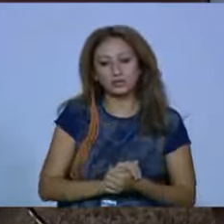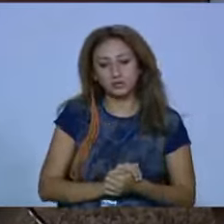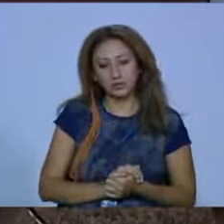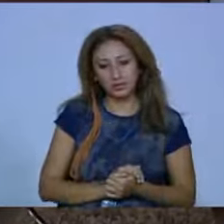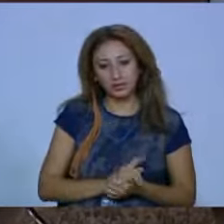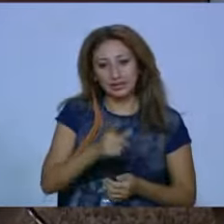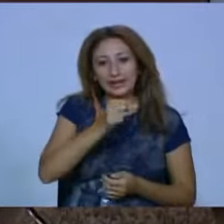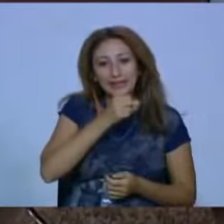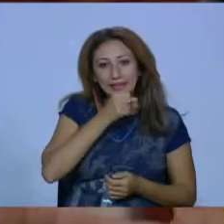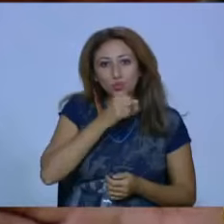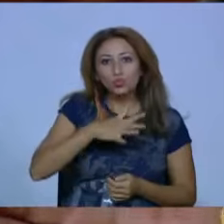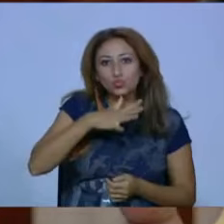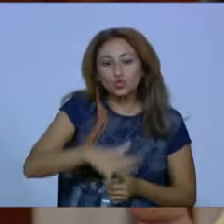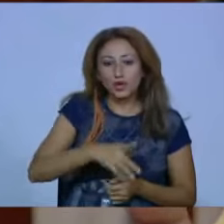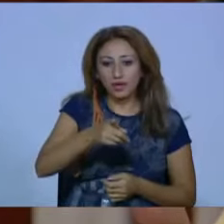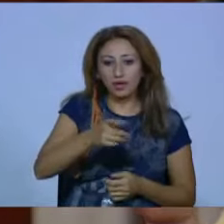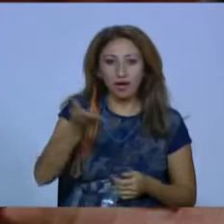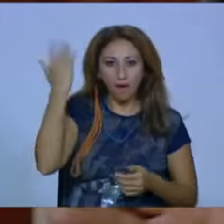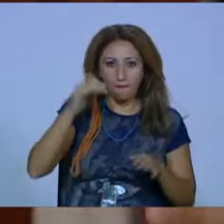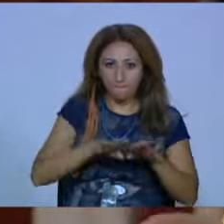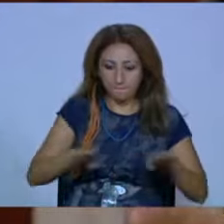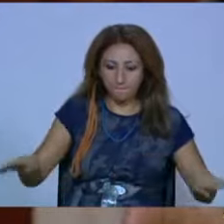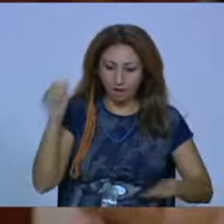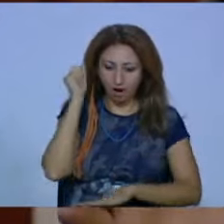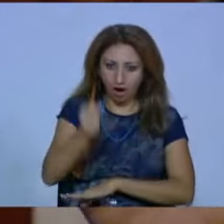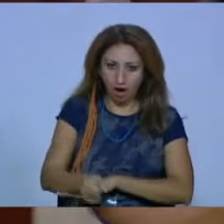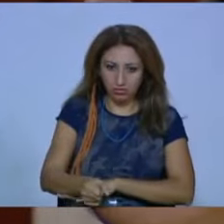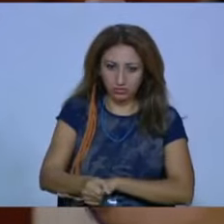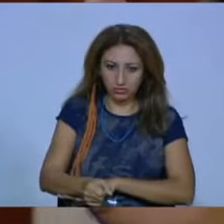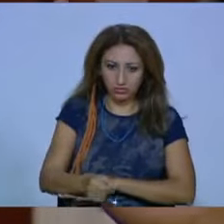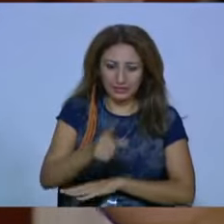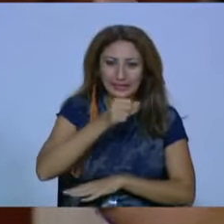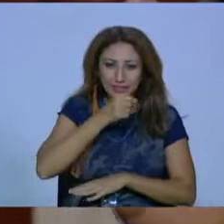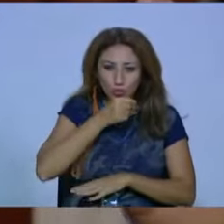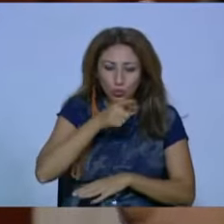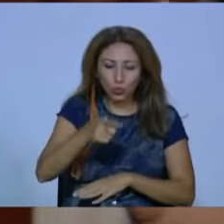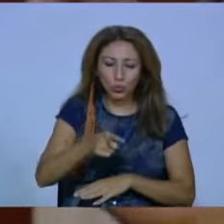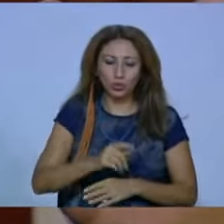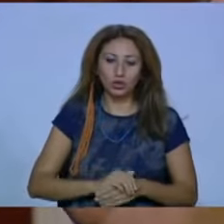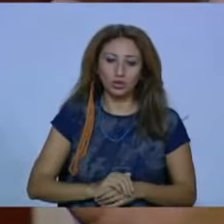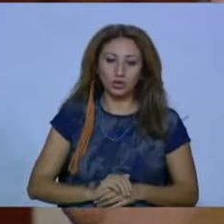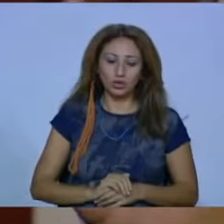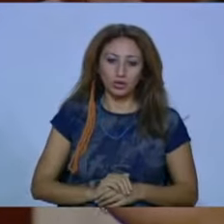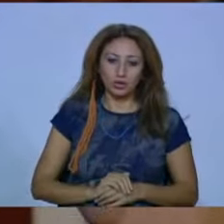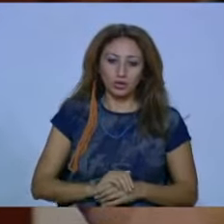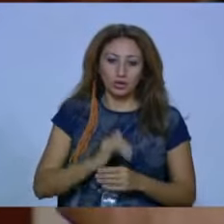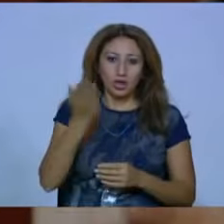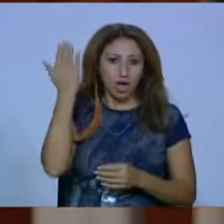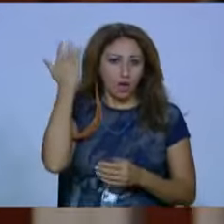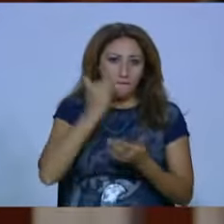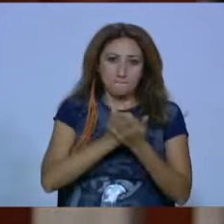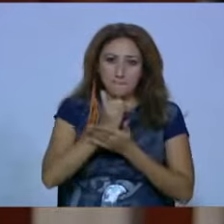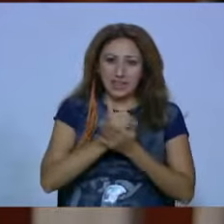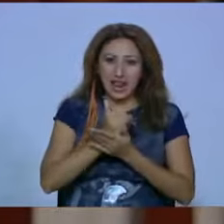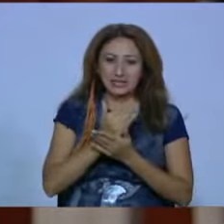الدين، وكان عنده حتة أرض خصصها، لأن كان مفيش مدرسة ابتدائي في البلد،